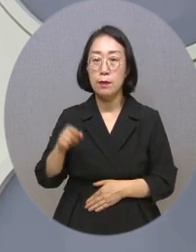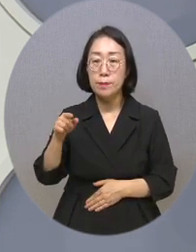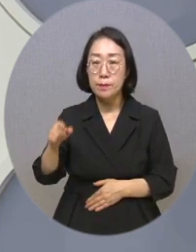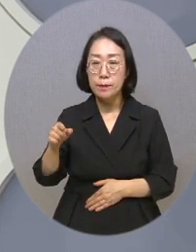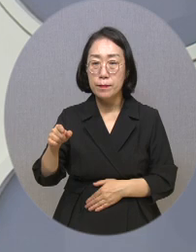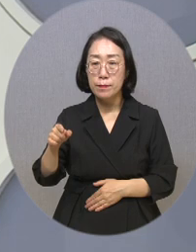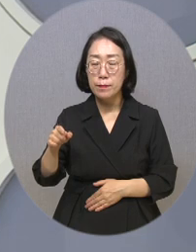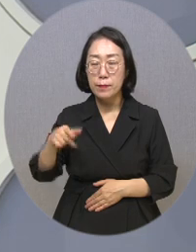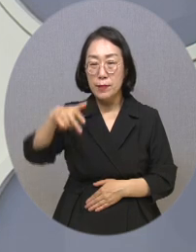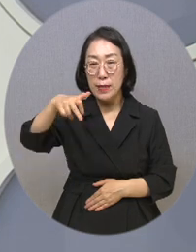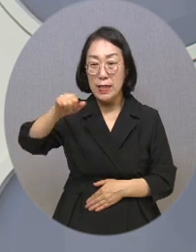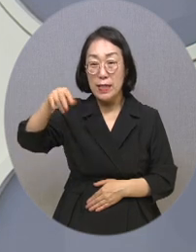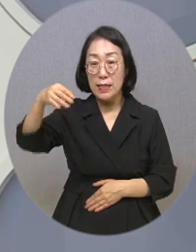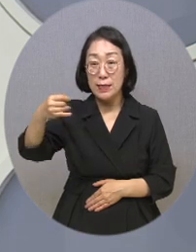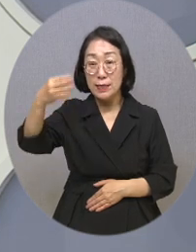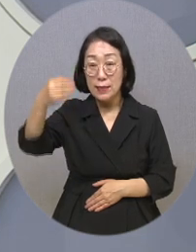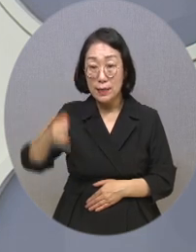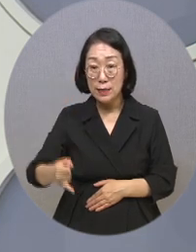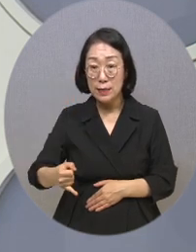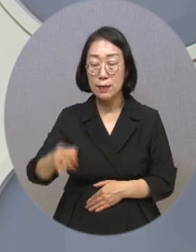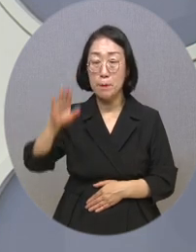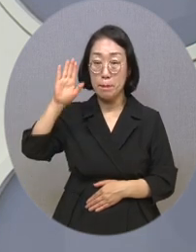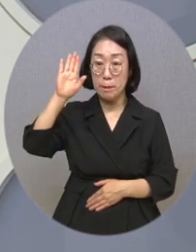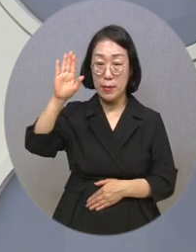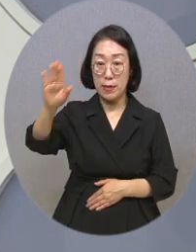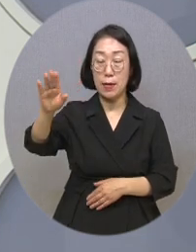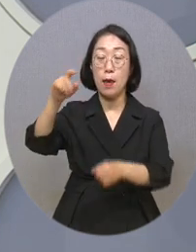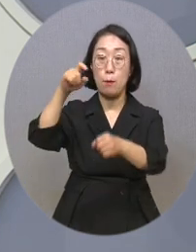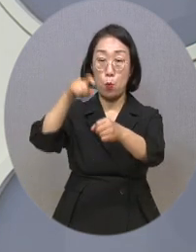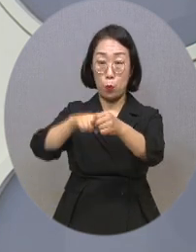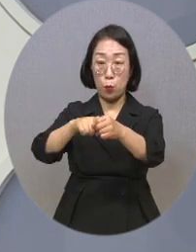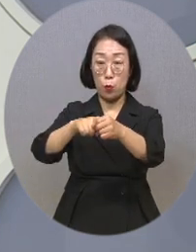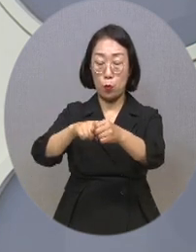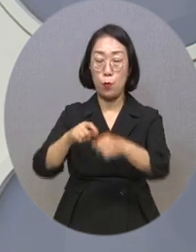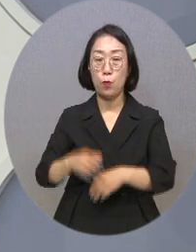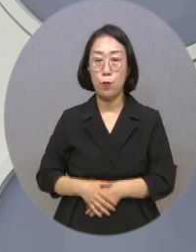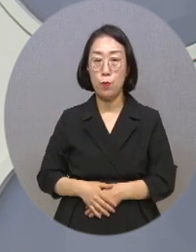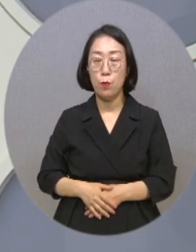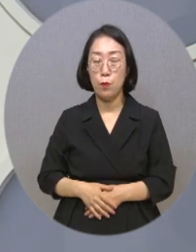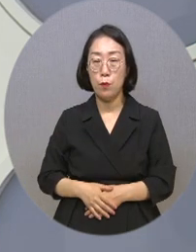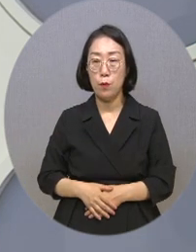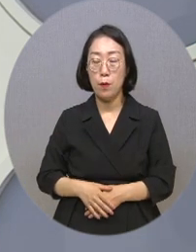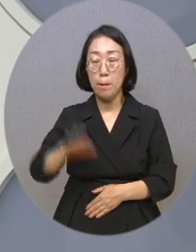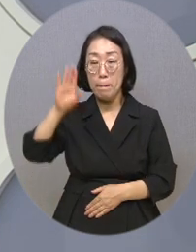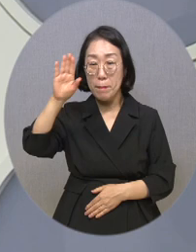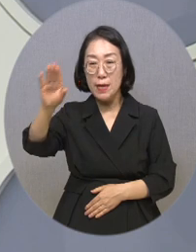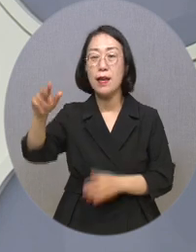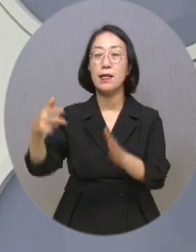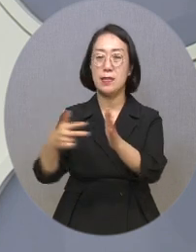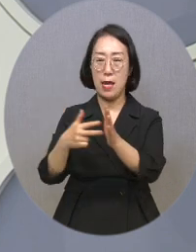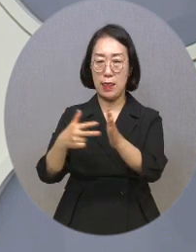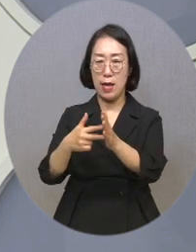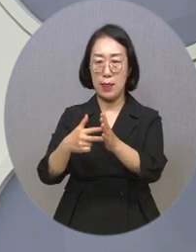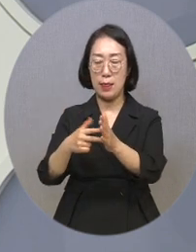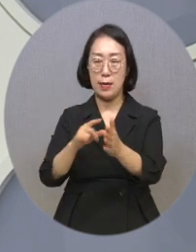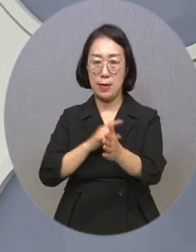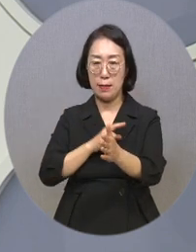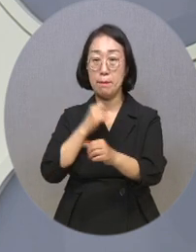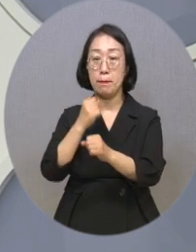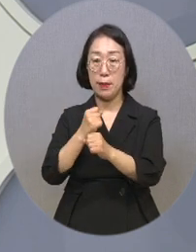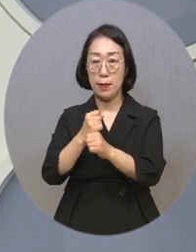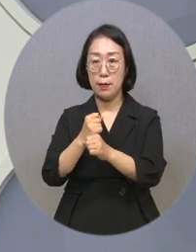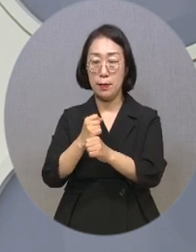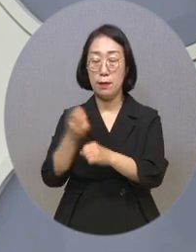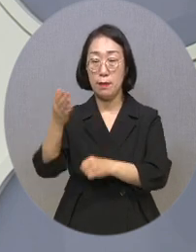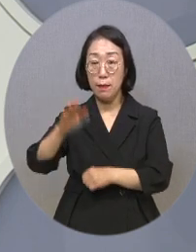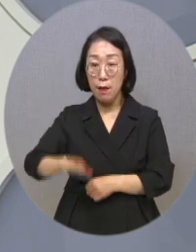그 키스트가 가야 될 미래의 방향이라고 생각하고 이름도 키스트 미래재단으로 만들어가지고 했는데